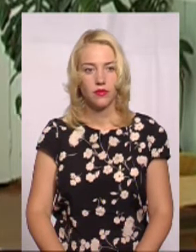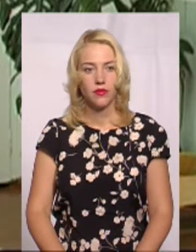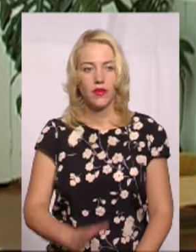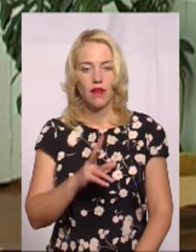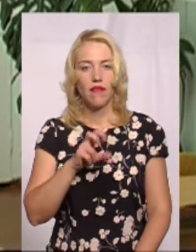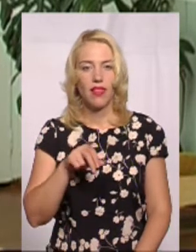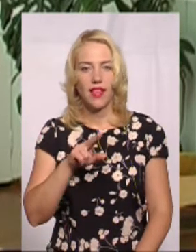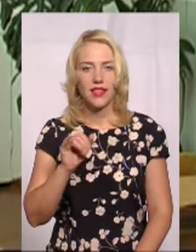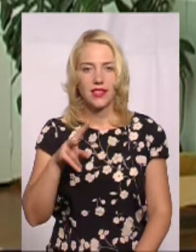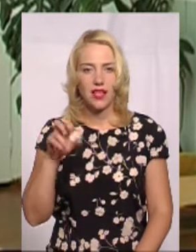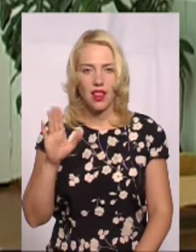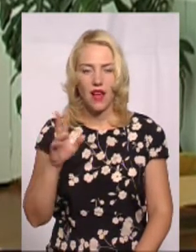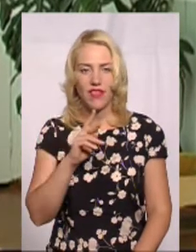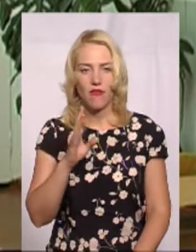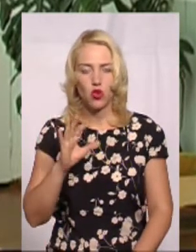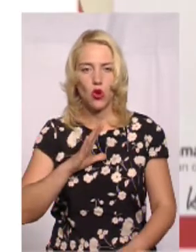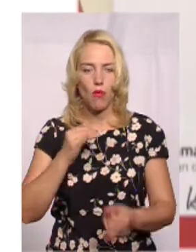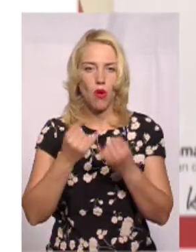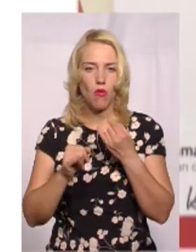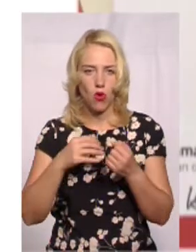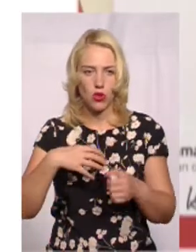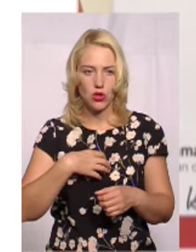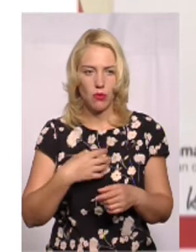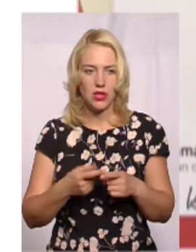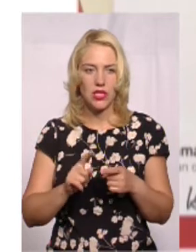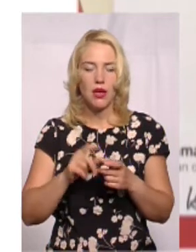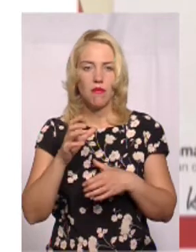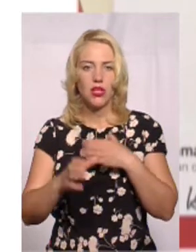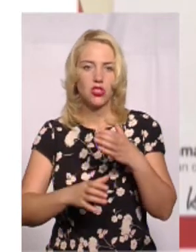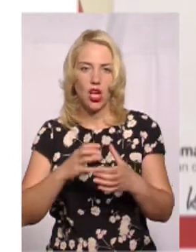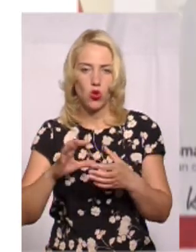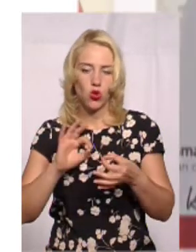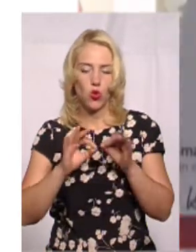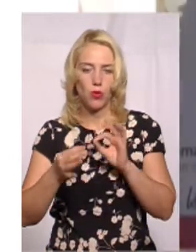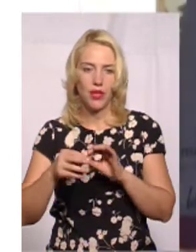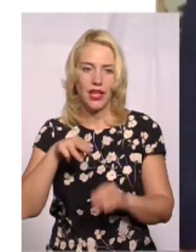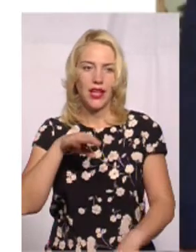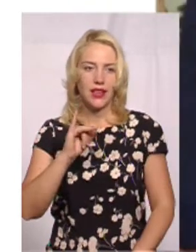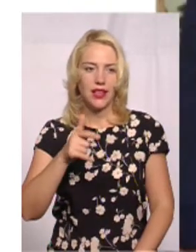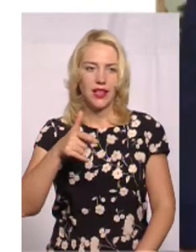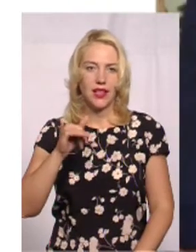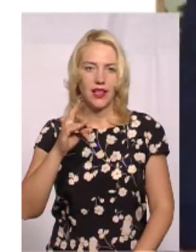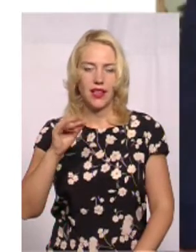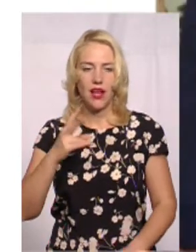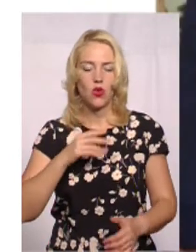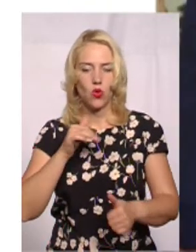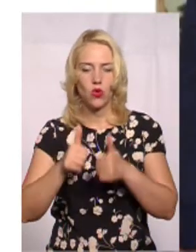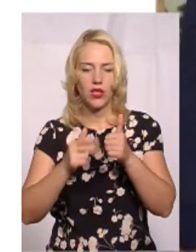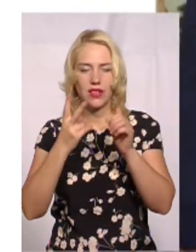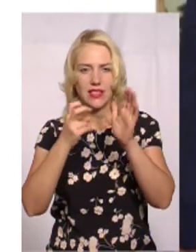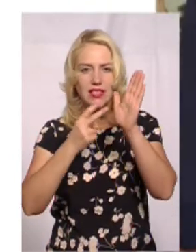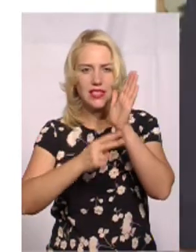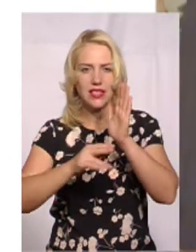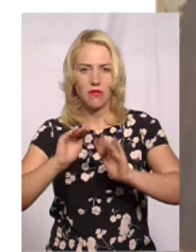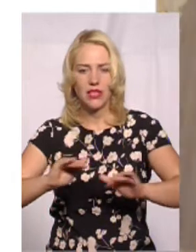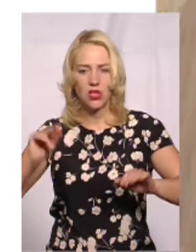Владислав Євтушок став бронзовим призером міжнародної олімпіади з біології в Тегерані, де конкуренцію йому складали 270 школярів з 70 країн